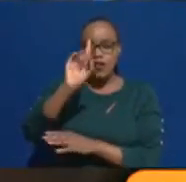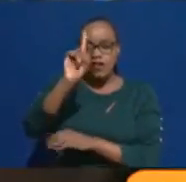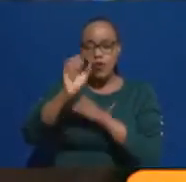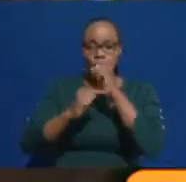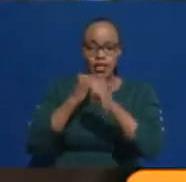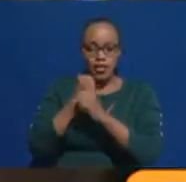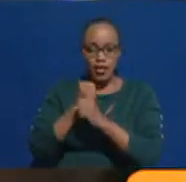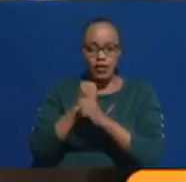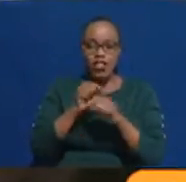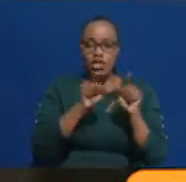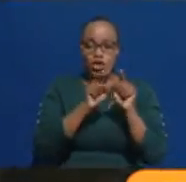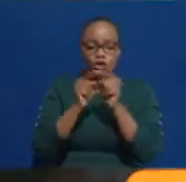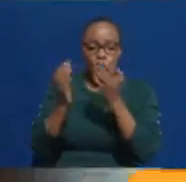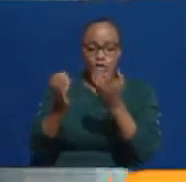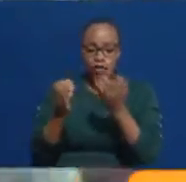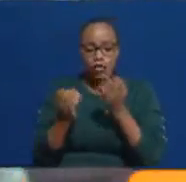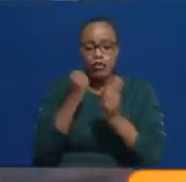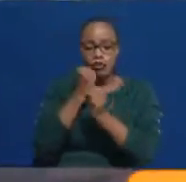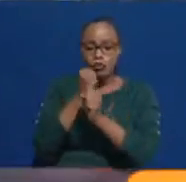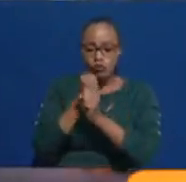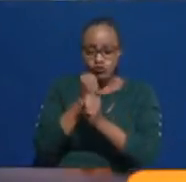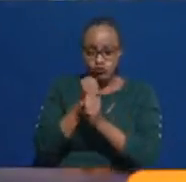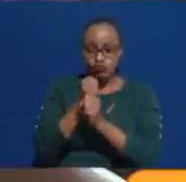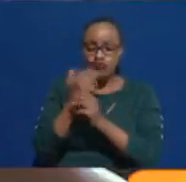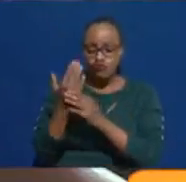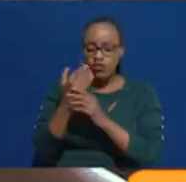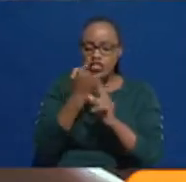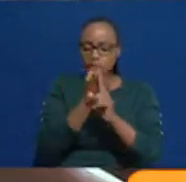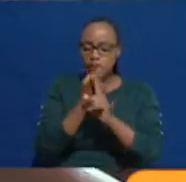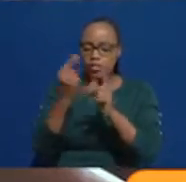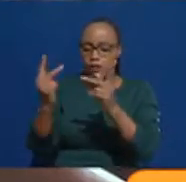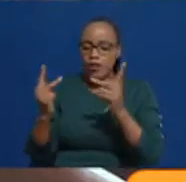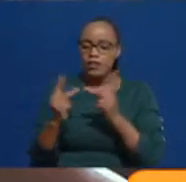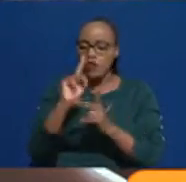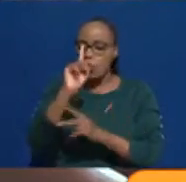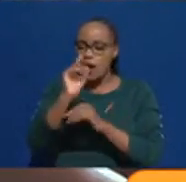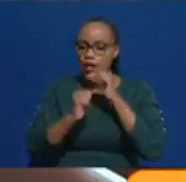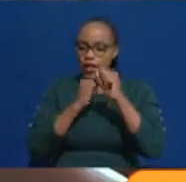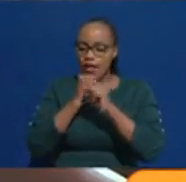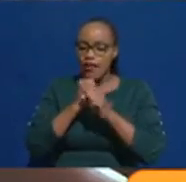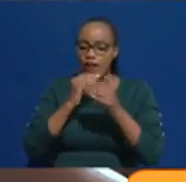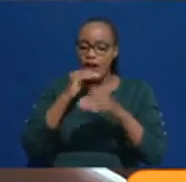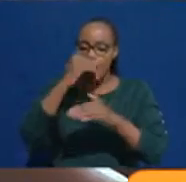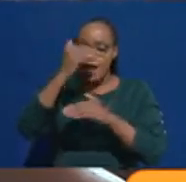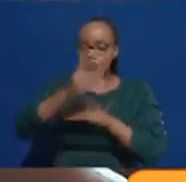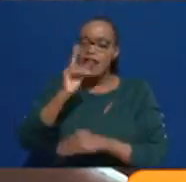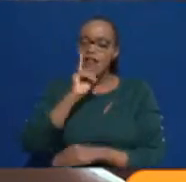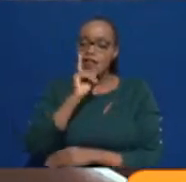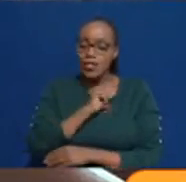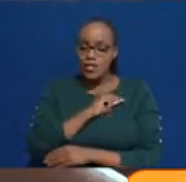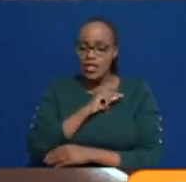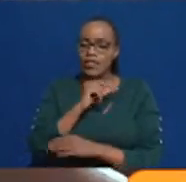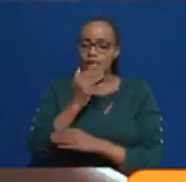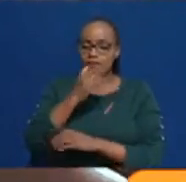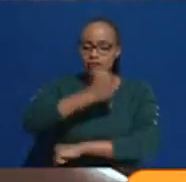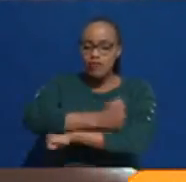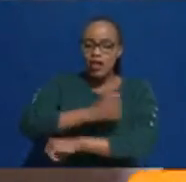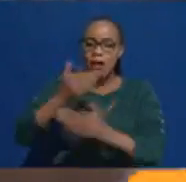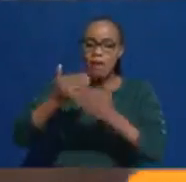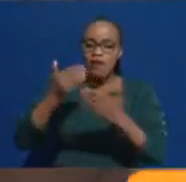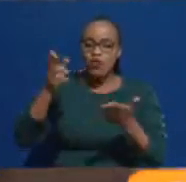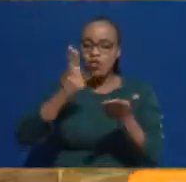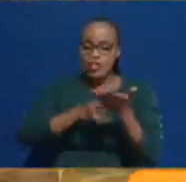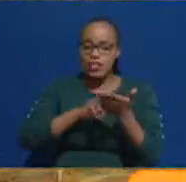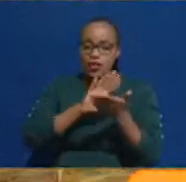mmoja. Watahitajika pia kufanya masomo ya nyanjani kwa mwaka mmoja watakapomaliza mafunzo yao kabla ya kusajiliwa